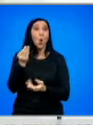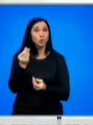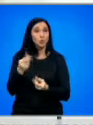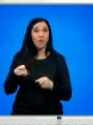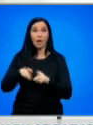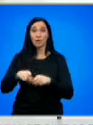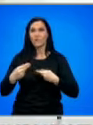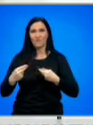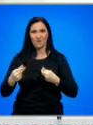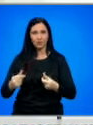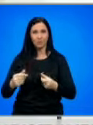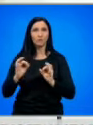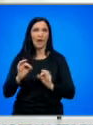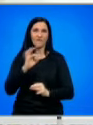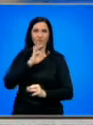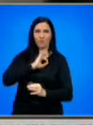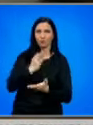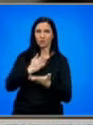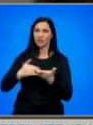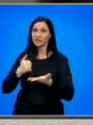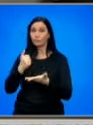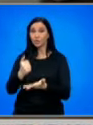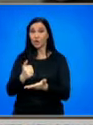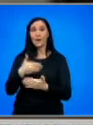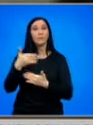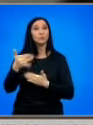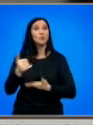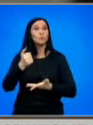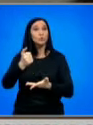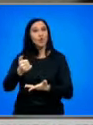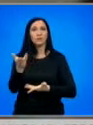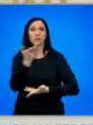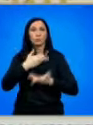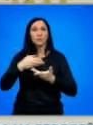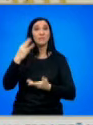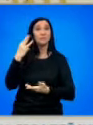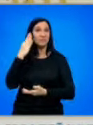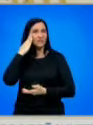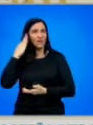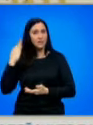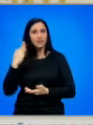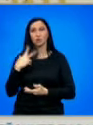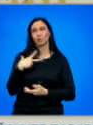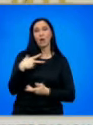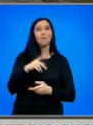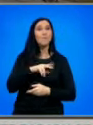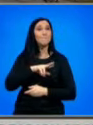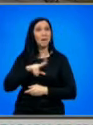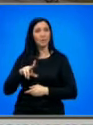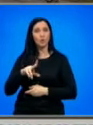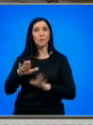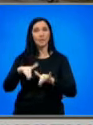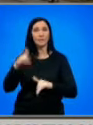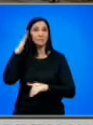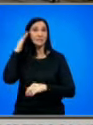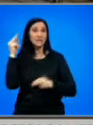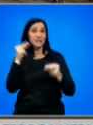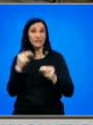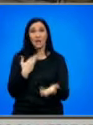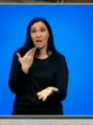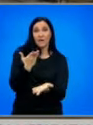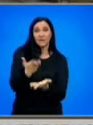в разходната, така и в приходната част на бюджета. Предстои бюджетът да бъде обсъден на тристранка с социалните партньори, прият на Министерския съвет и внесен